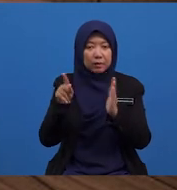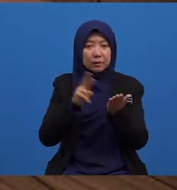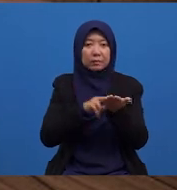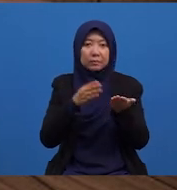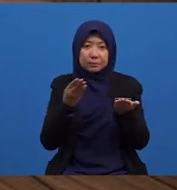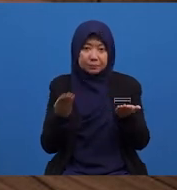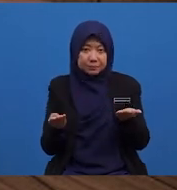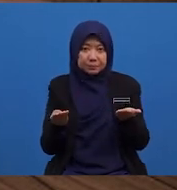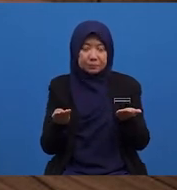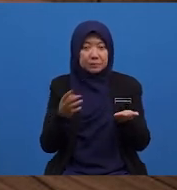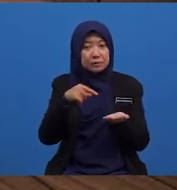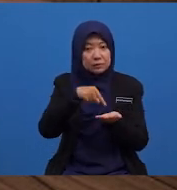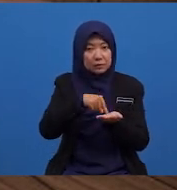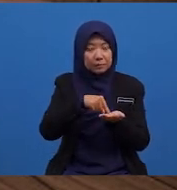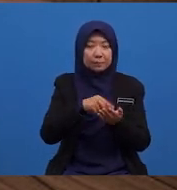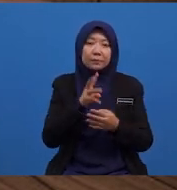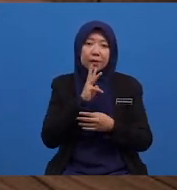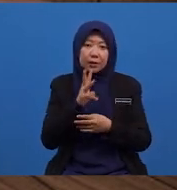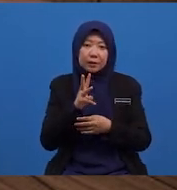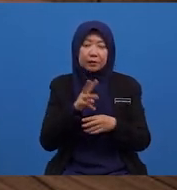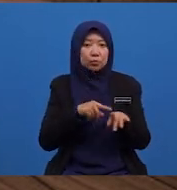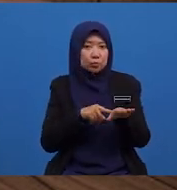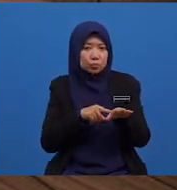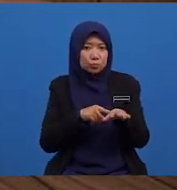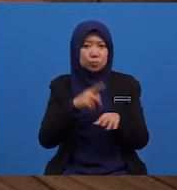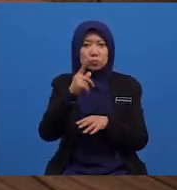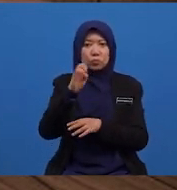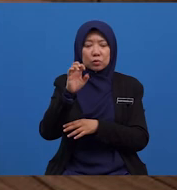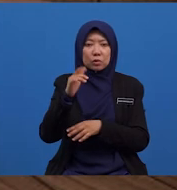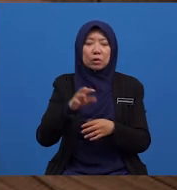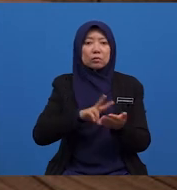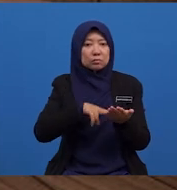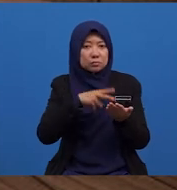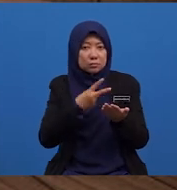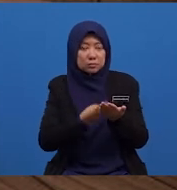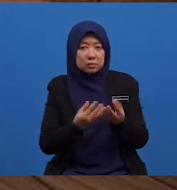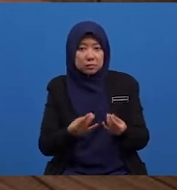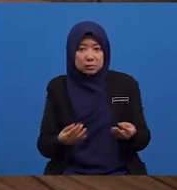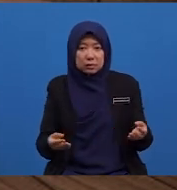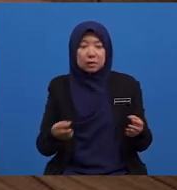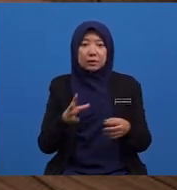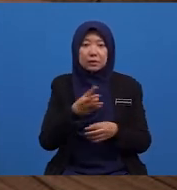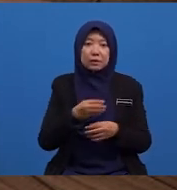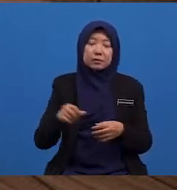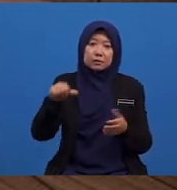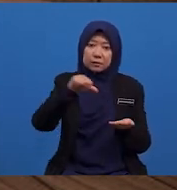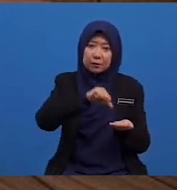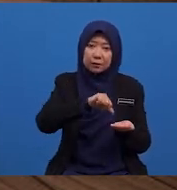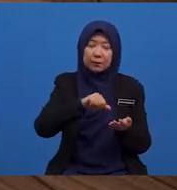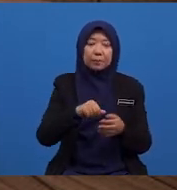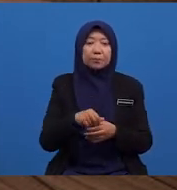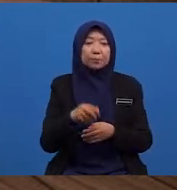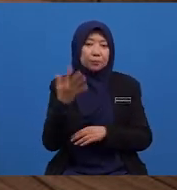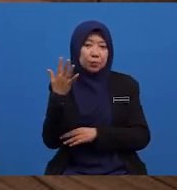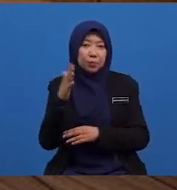tersebut. Air yang terkumpul pada daun keladi akan menitis ke tanah dan menyirami tumbuhan yang berada di